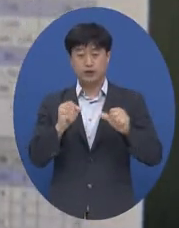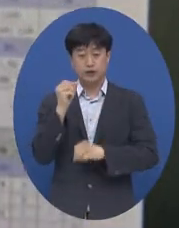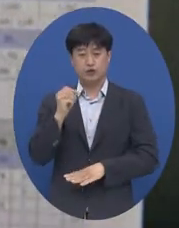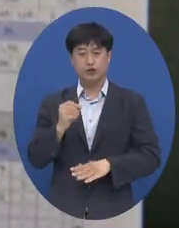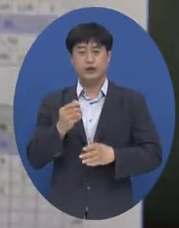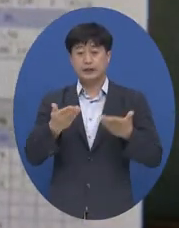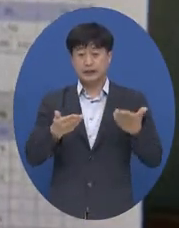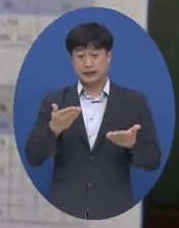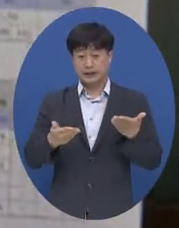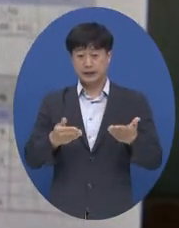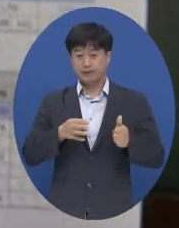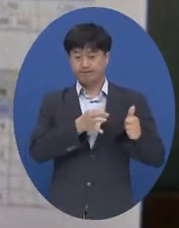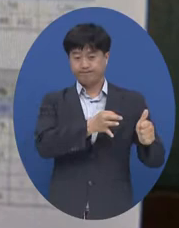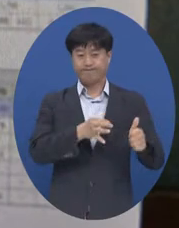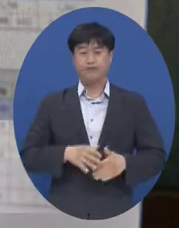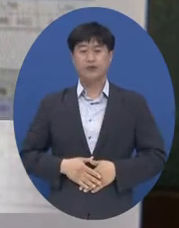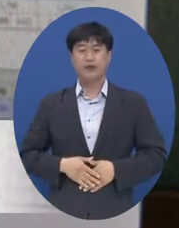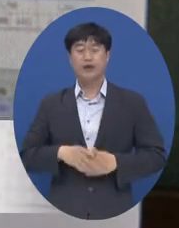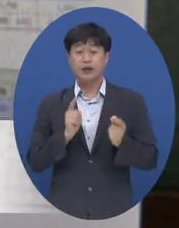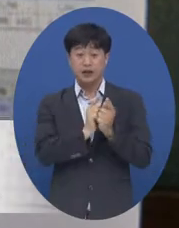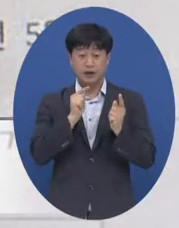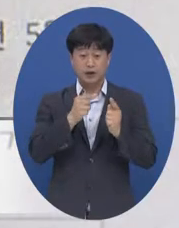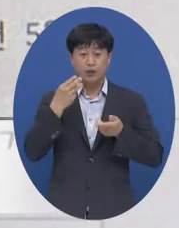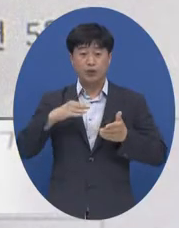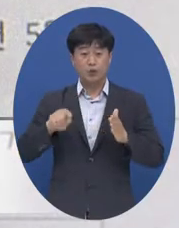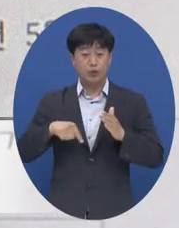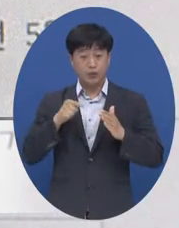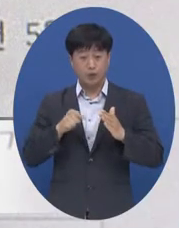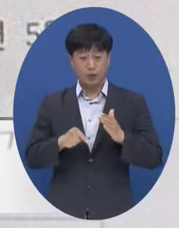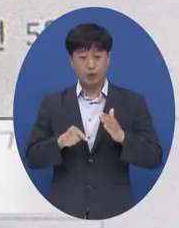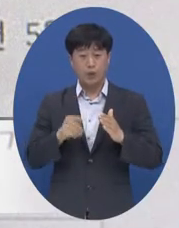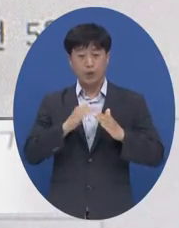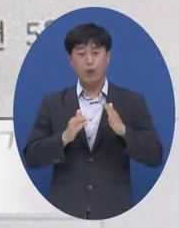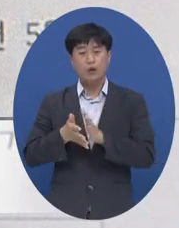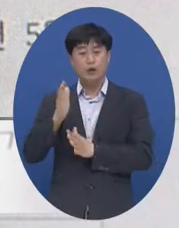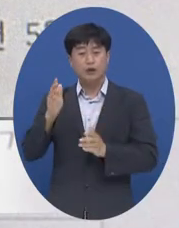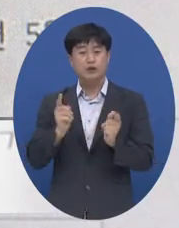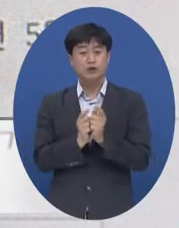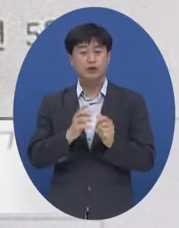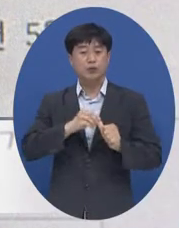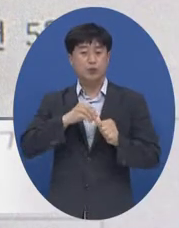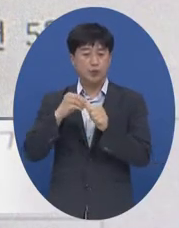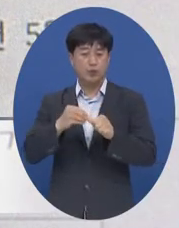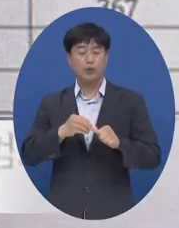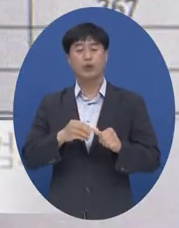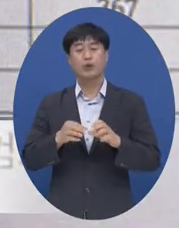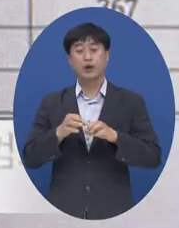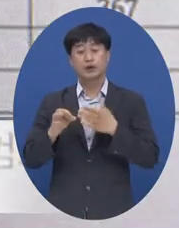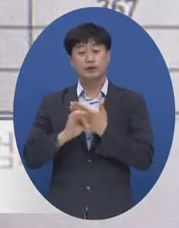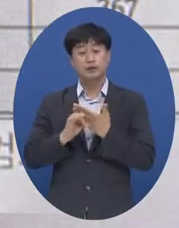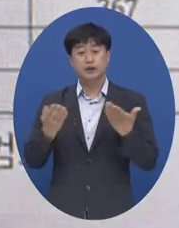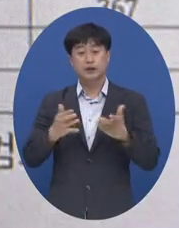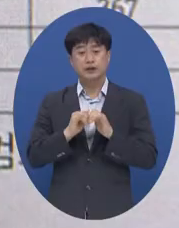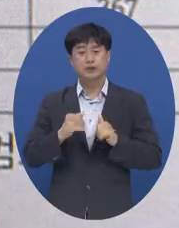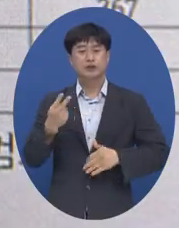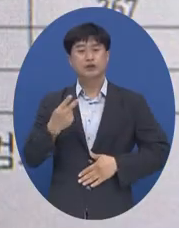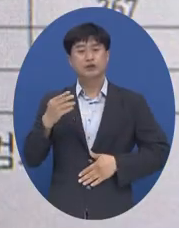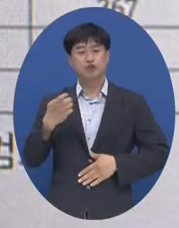보상수당을 차등 지급하는 방식입니다. 지원 대상은 경기도 소속이거나 공공기관에서 직접 고용한 기간제